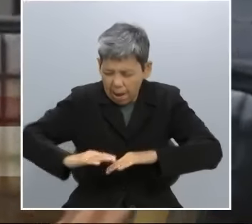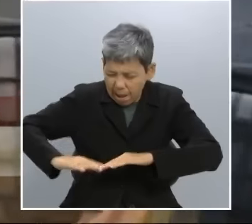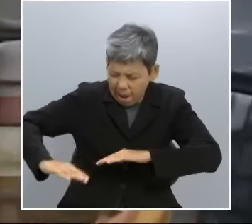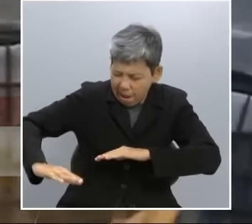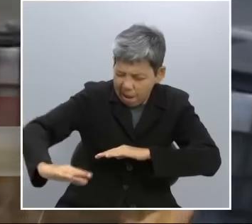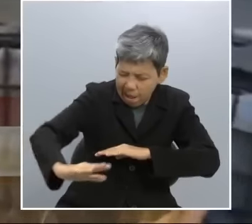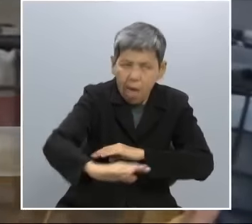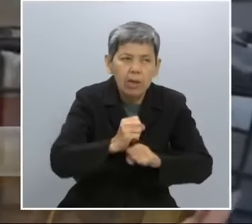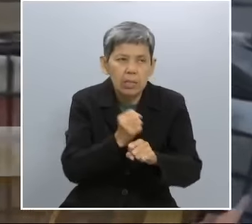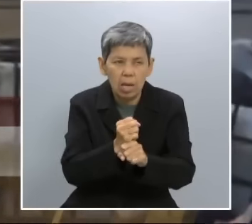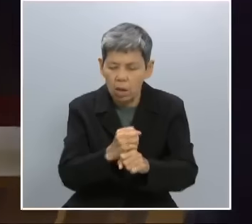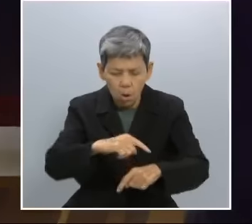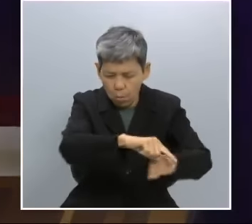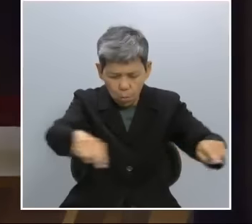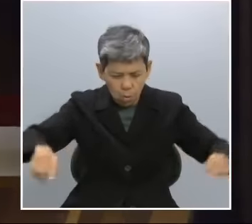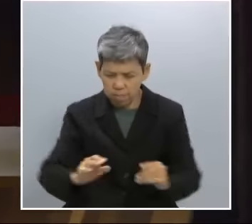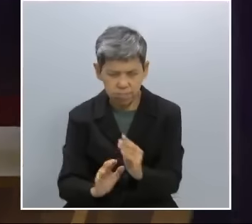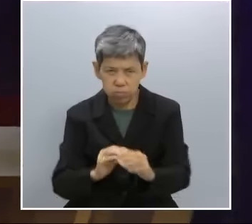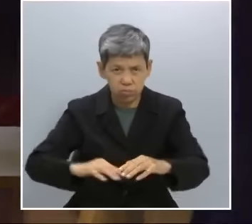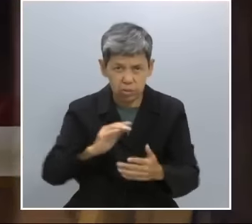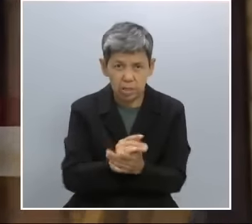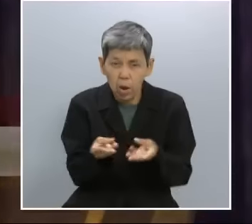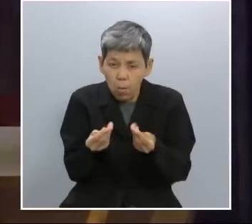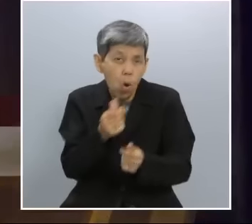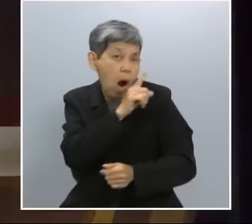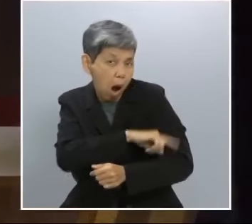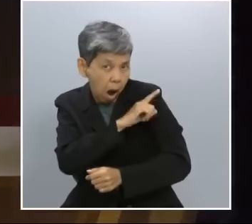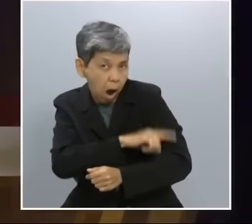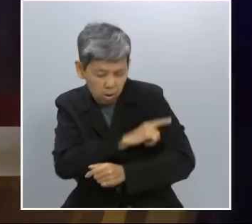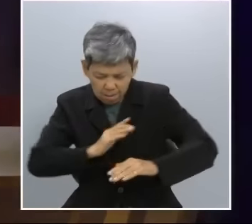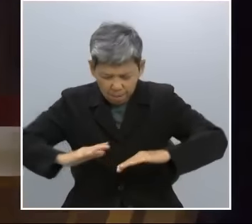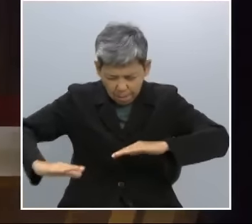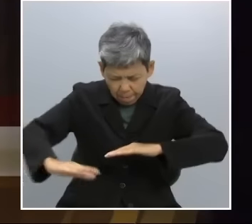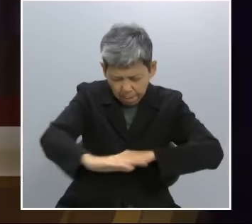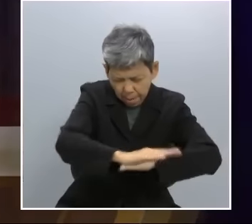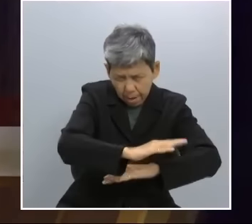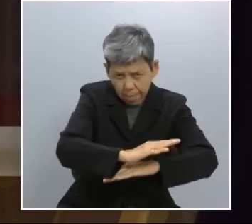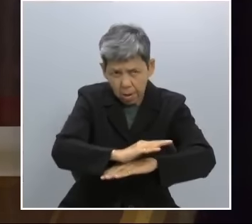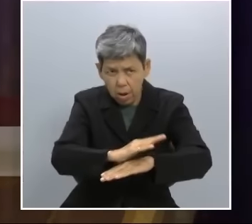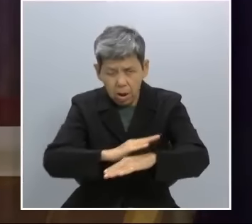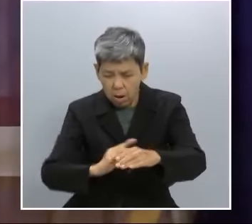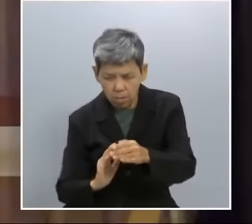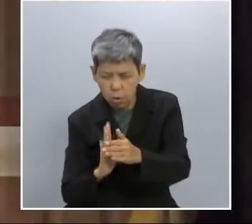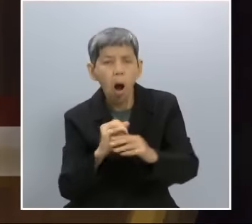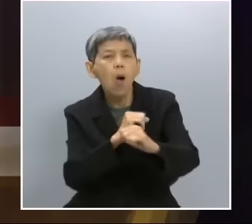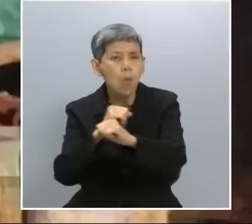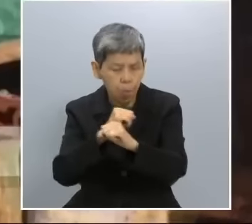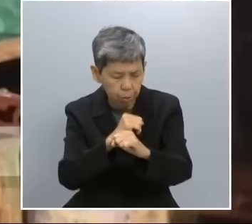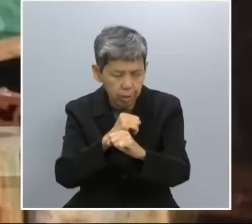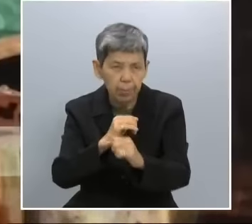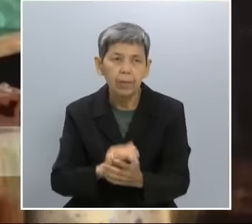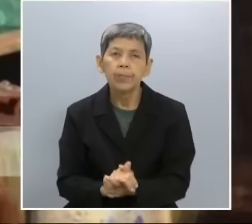ารให้มันอยู่ในวงจำกัดใช้ปูนขาวที่เป็นด่างเข้าไปกรบเพื่อยับยั้งการทำกริยา